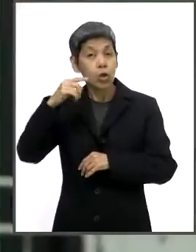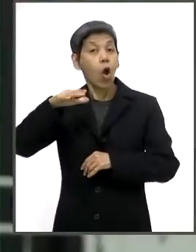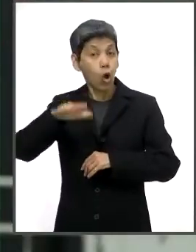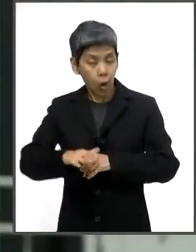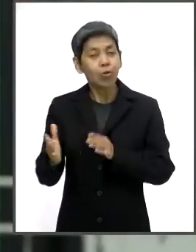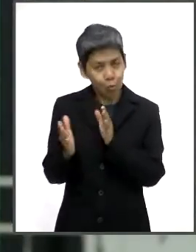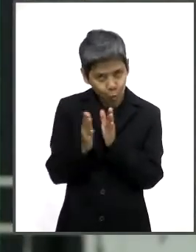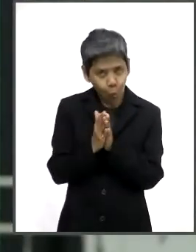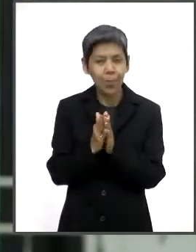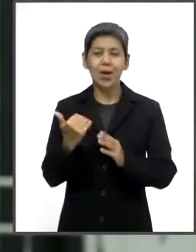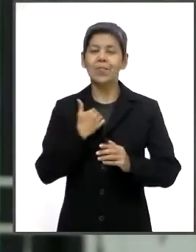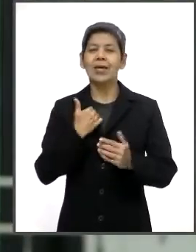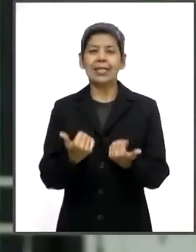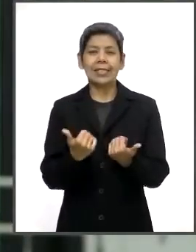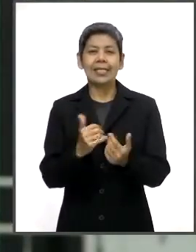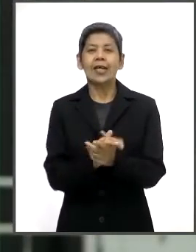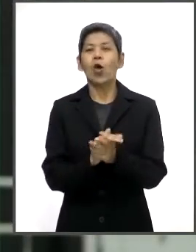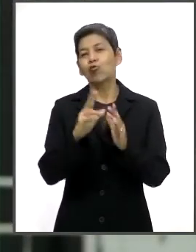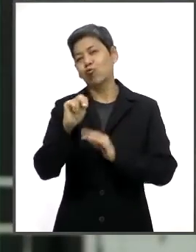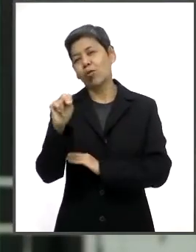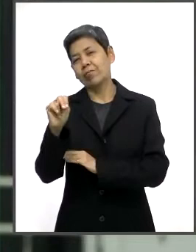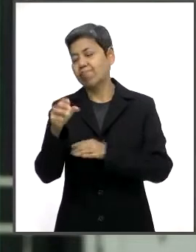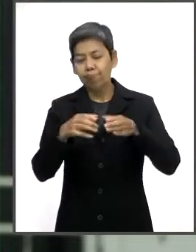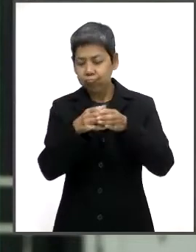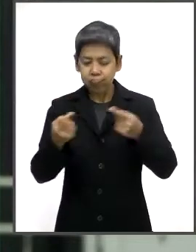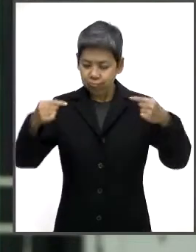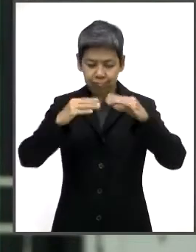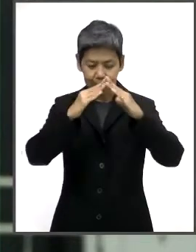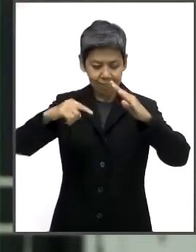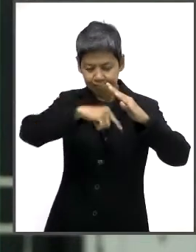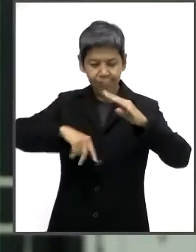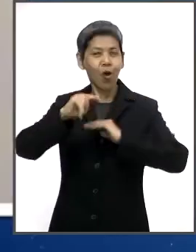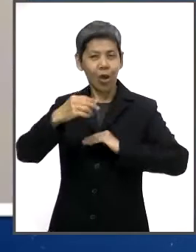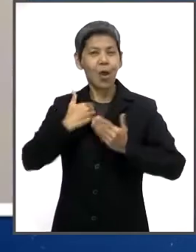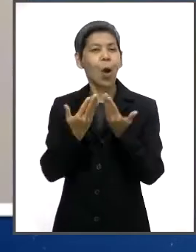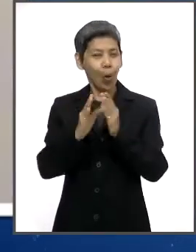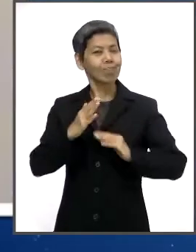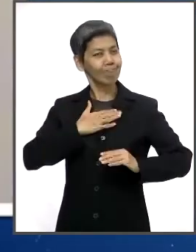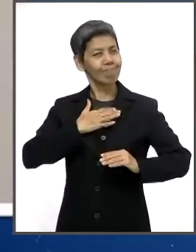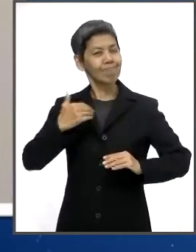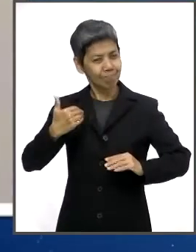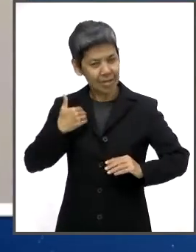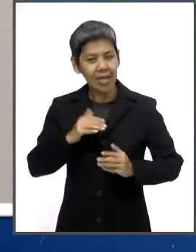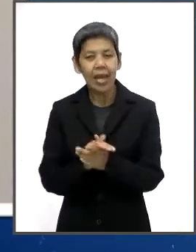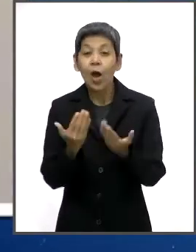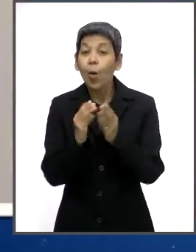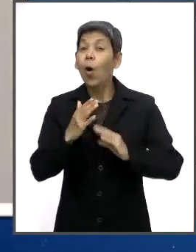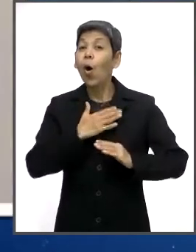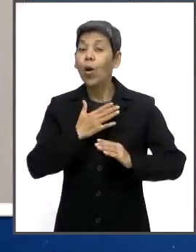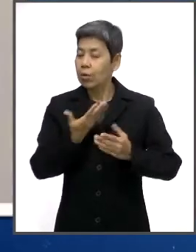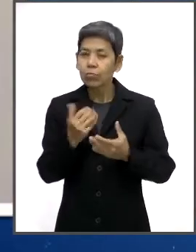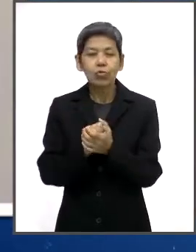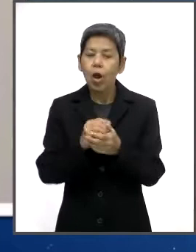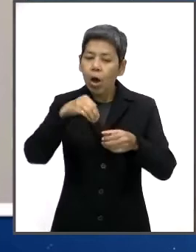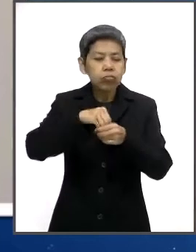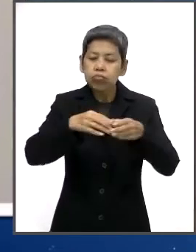องสาวก็มาอยู่ด้วยตอนนี้เรามาอยู่ที่จังหวัดนนทบุรีกันทั้งหมดค่ะก็พี่ก็มีครอบครัวของพี่แต่พี่ก็ใช้ครอบครัวของพี่มา